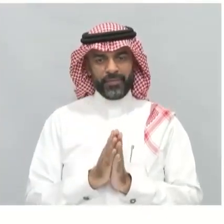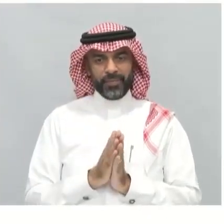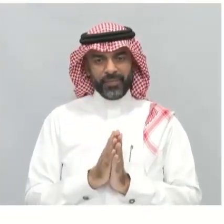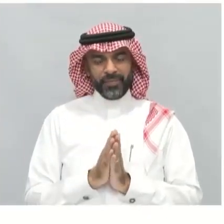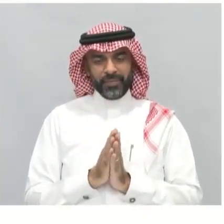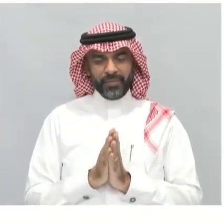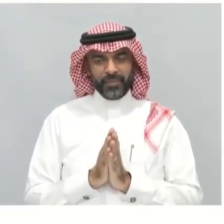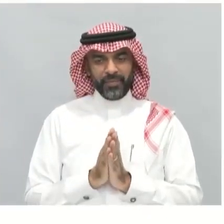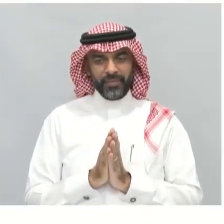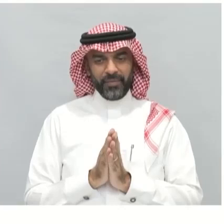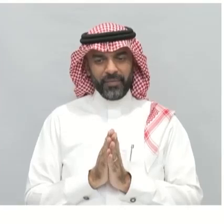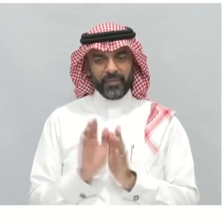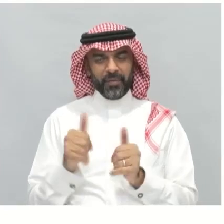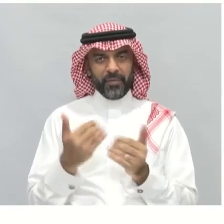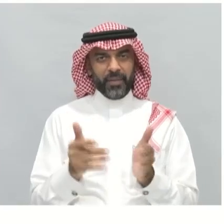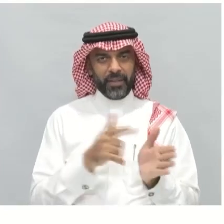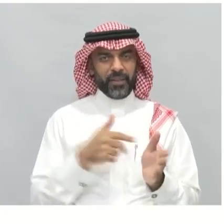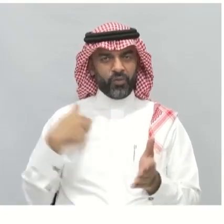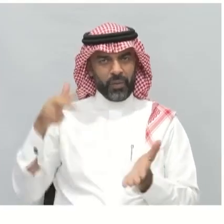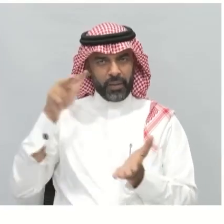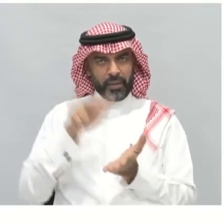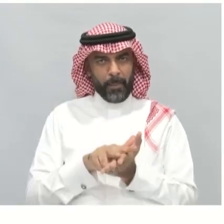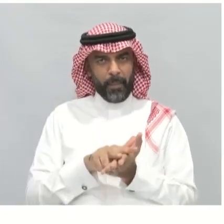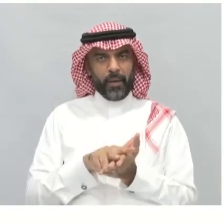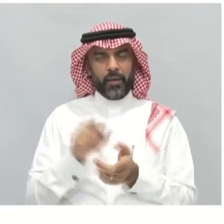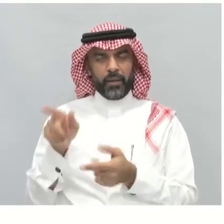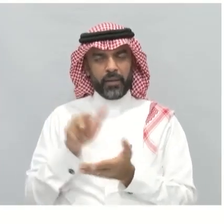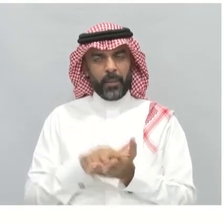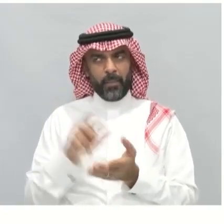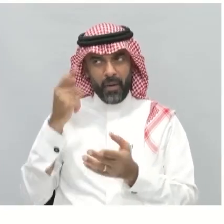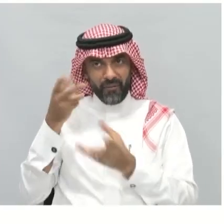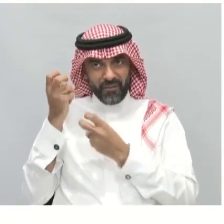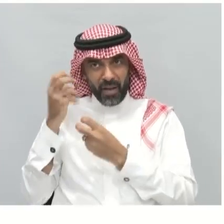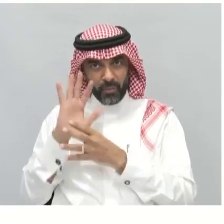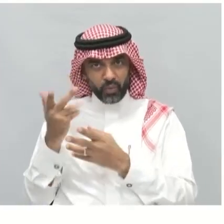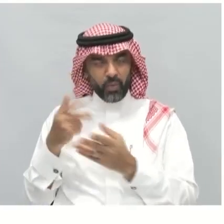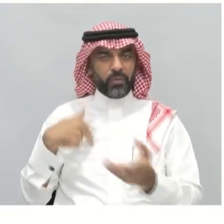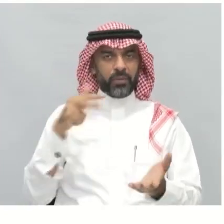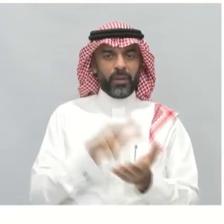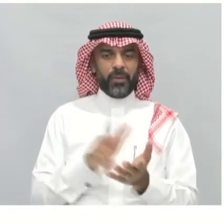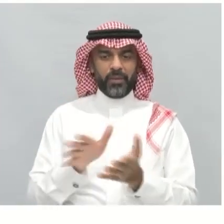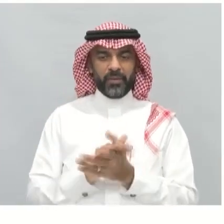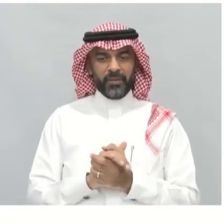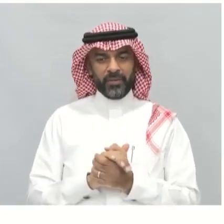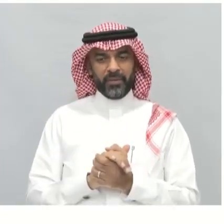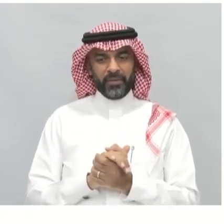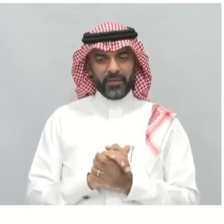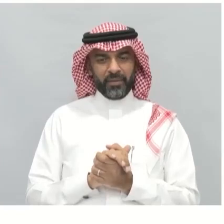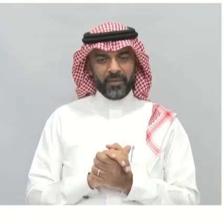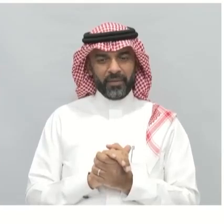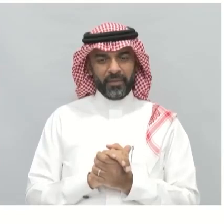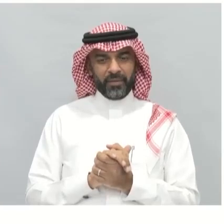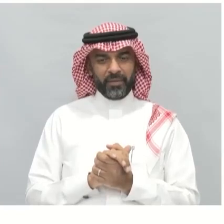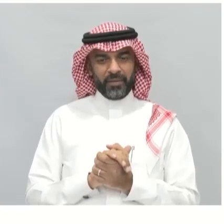الدرس ناتي بعد ذلك الى هذا التدريب اطبق اذكر ضد كل كل